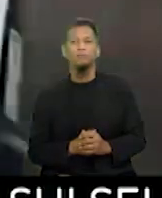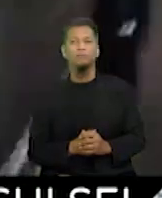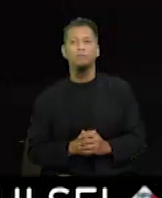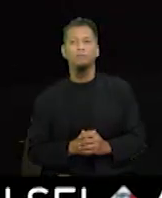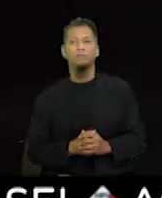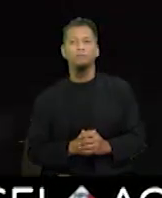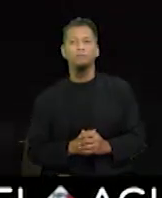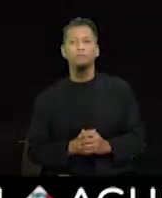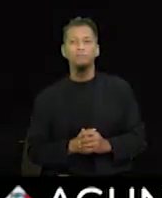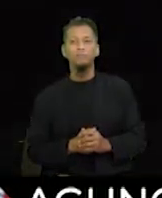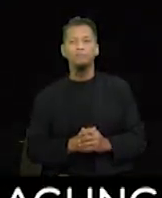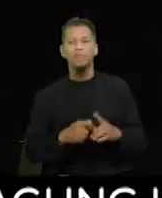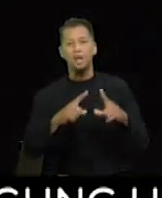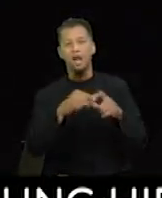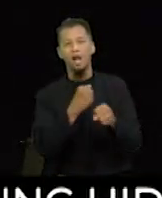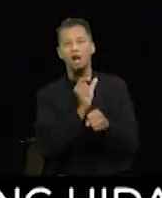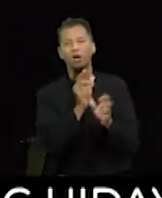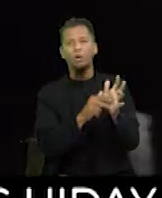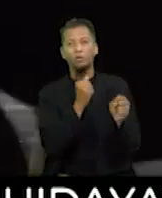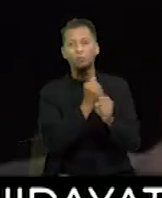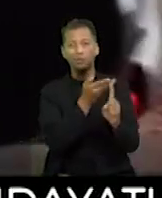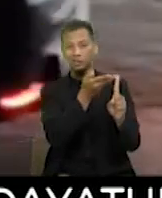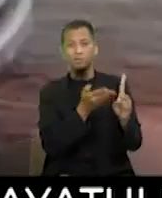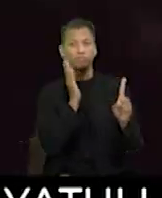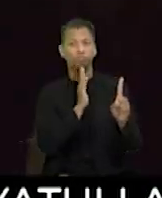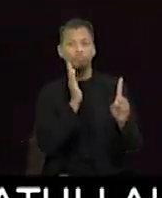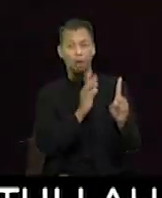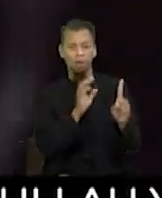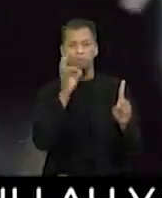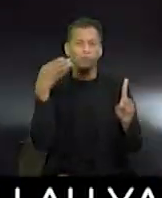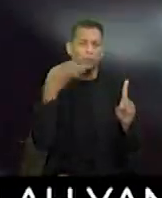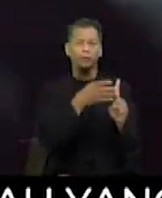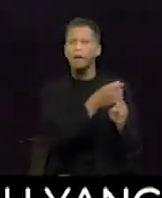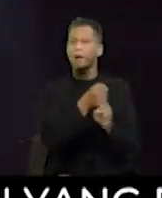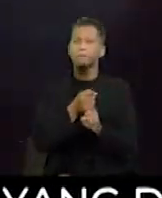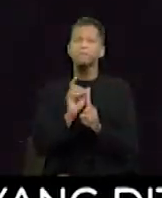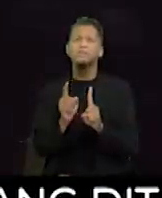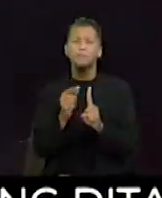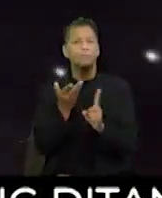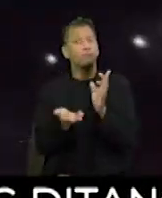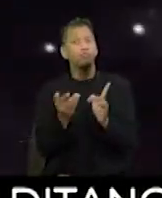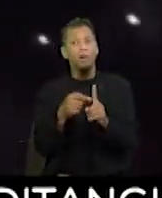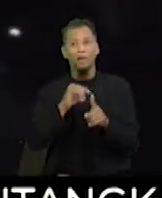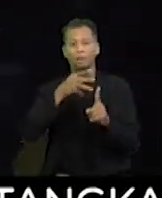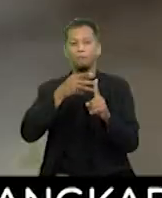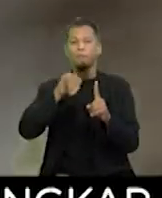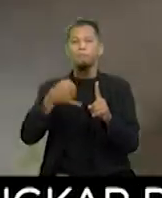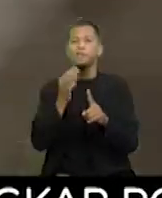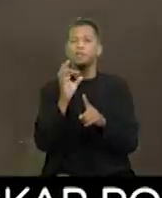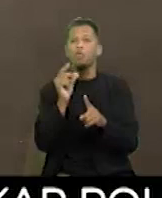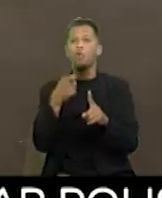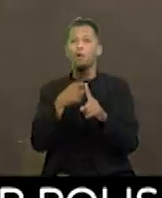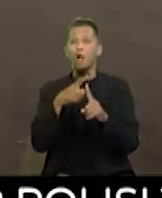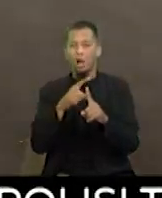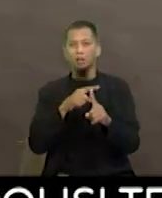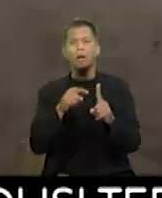Muhammad Agung Hidayatullah, pemuda yang ditangkap Mabes Polri terkait aksi peretas atau hacker biorka, saat ini telah dipulangkan ke rumahnya di Desa Banjarsari